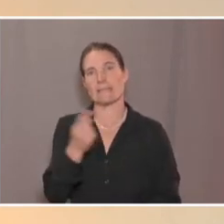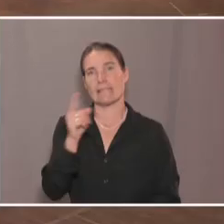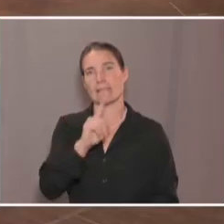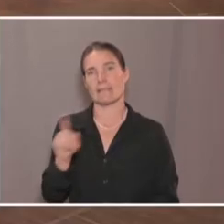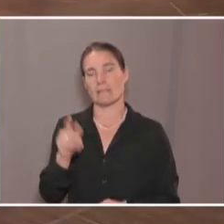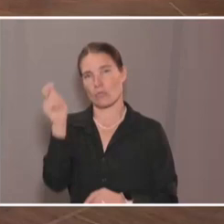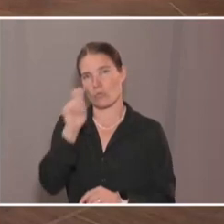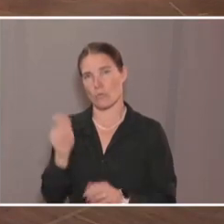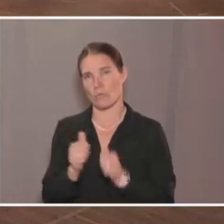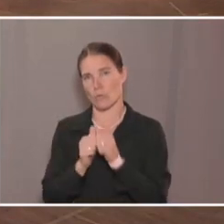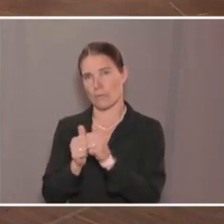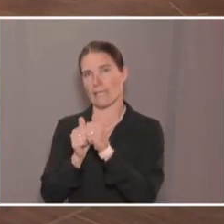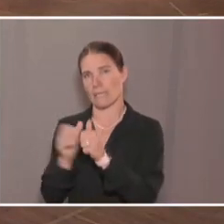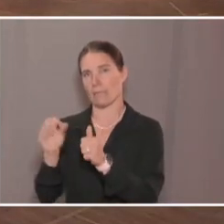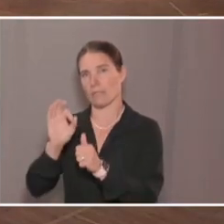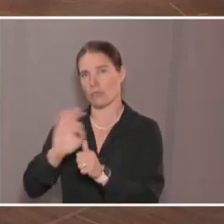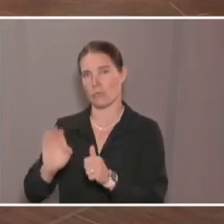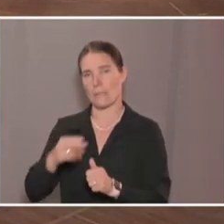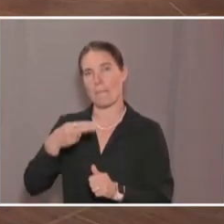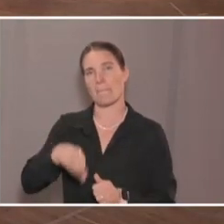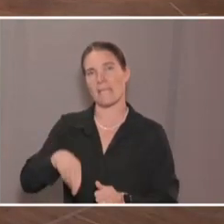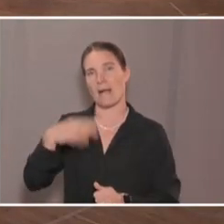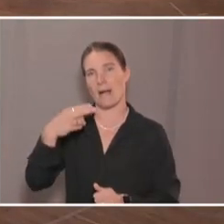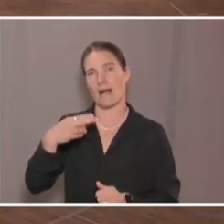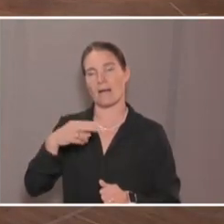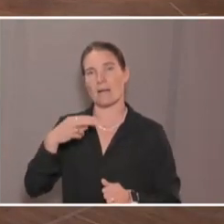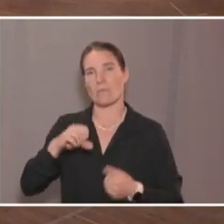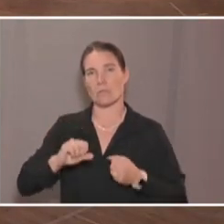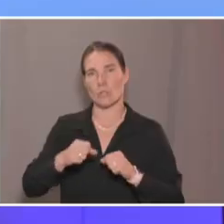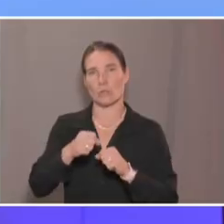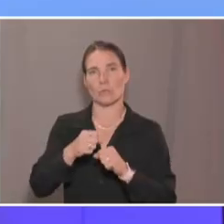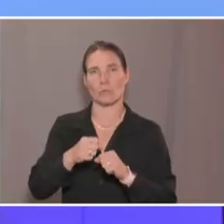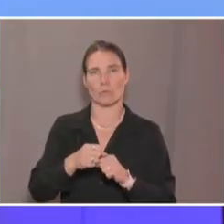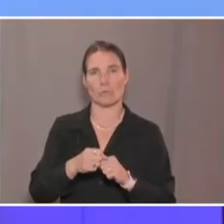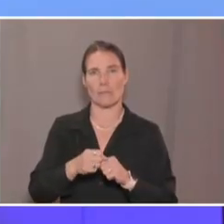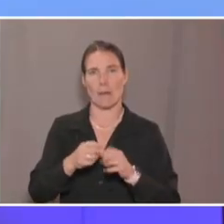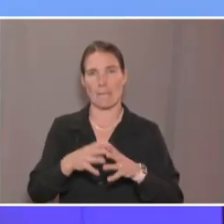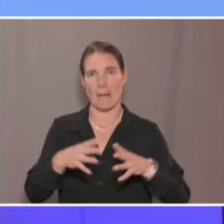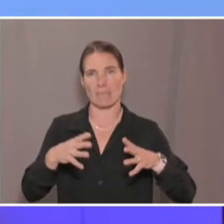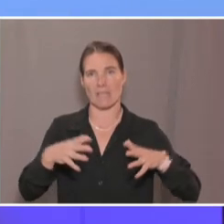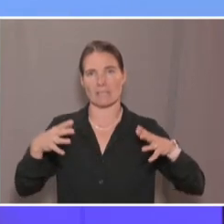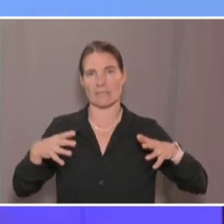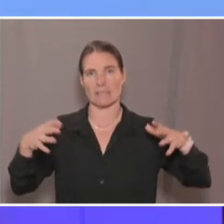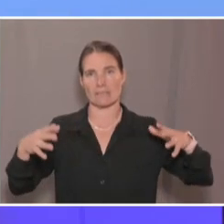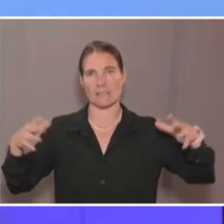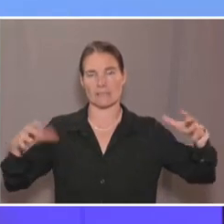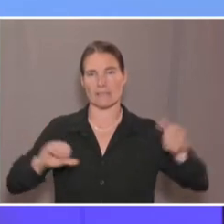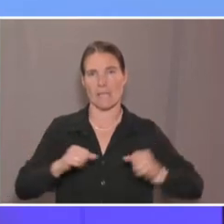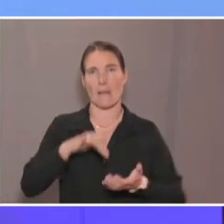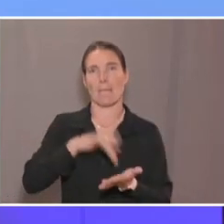prägte. Die PH wies seit der Gründung ein stetiges Wachstum auf. Mitte